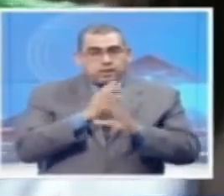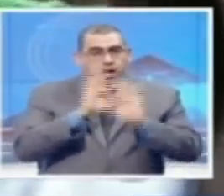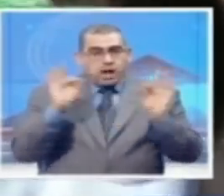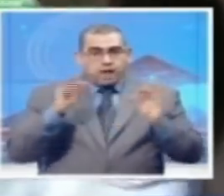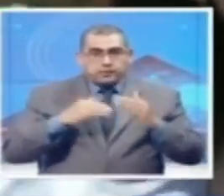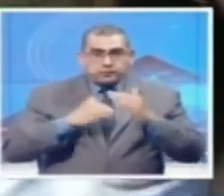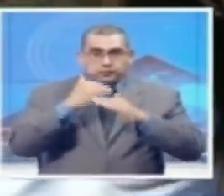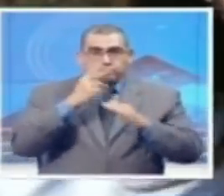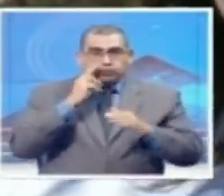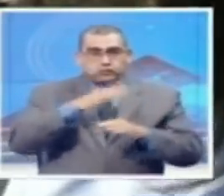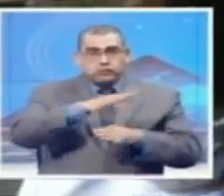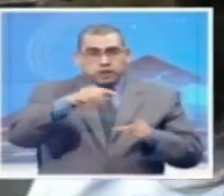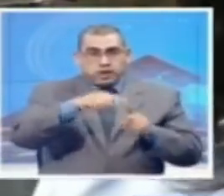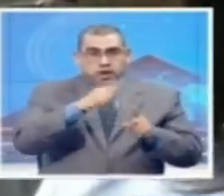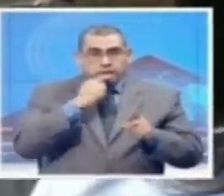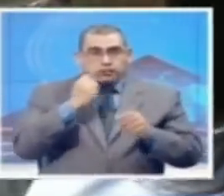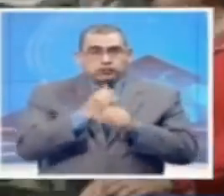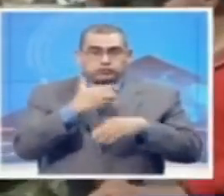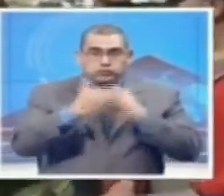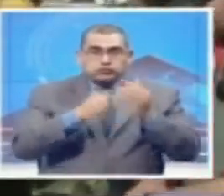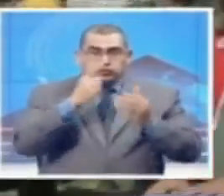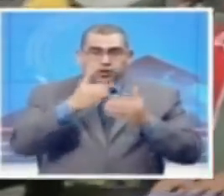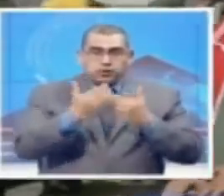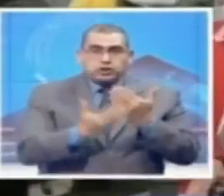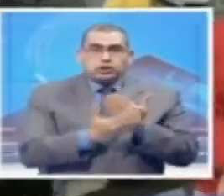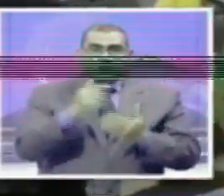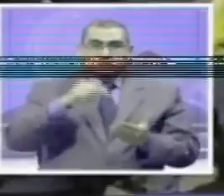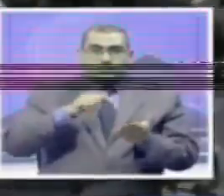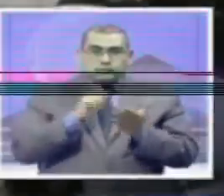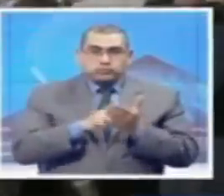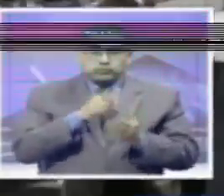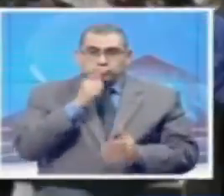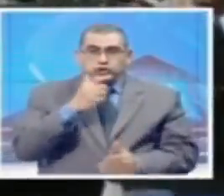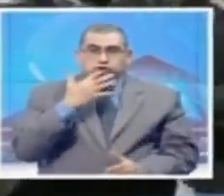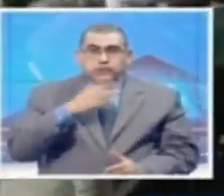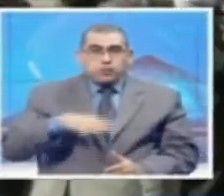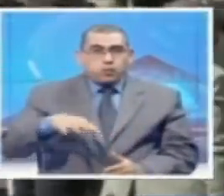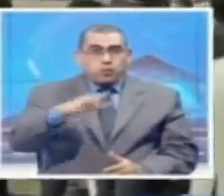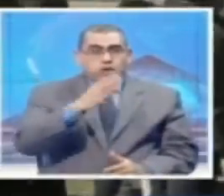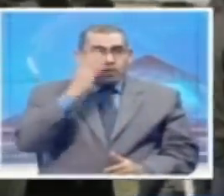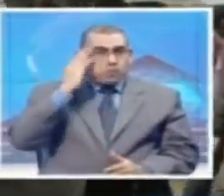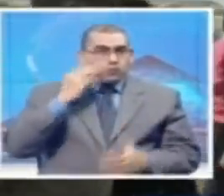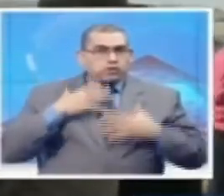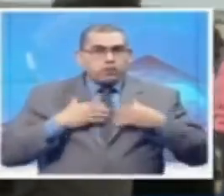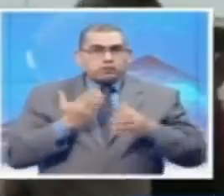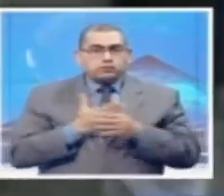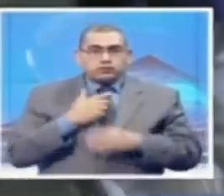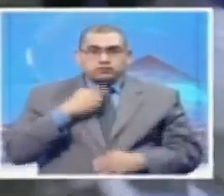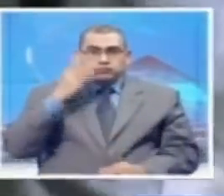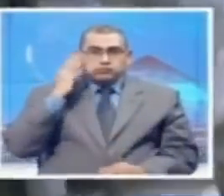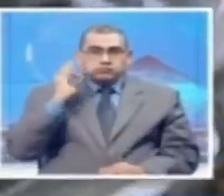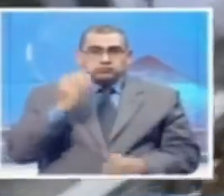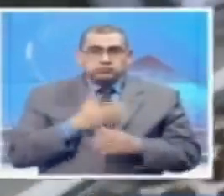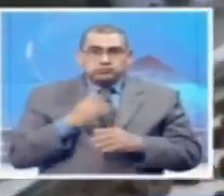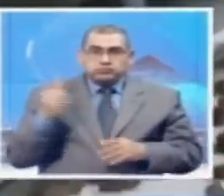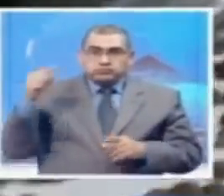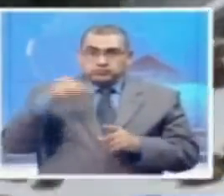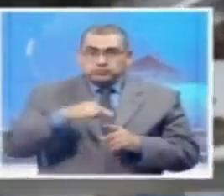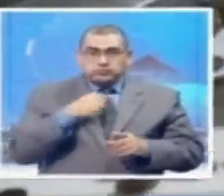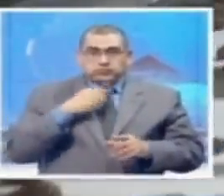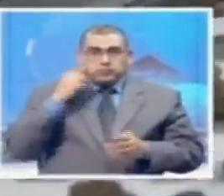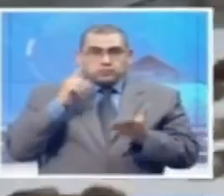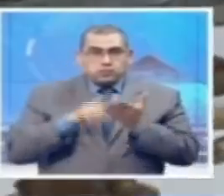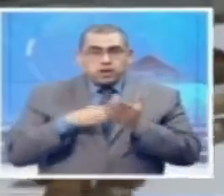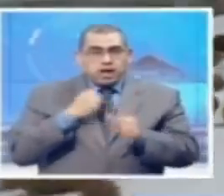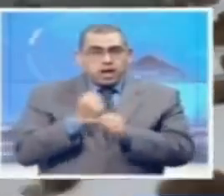ونشوف الواحات البحرية قريب حاجة تانية خالص. شباب الواحات البحرية أعربوا عن سعادتهم لتلك الزيارة، وأكدوا على حرصهم